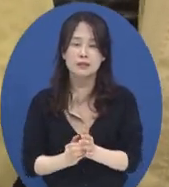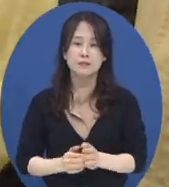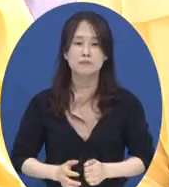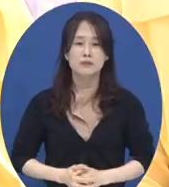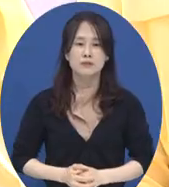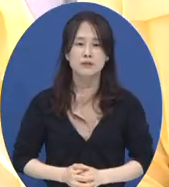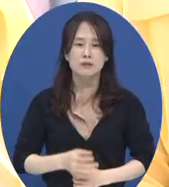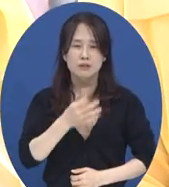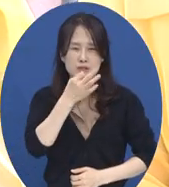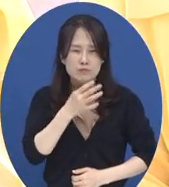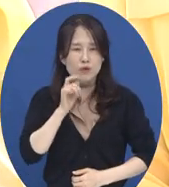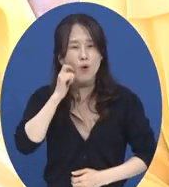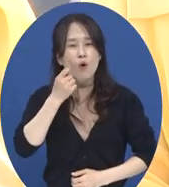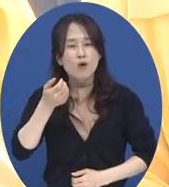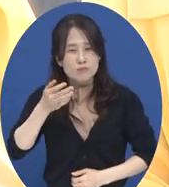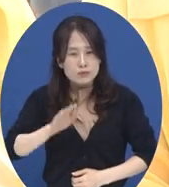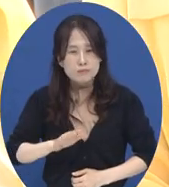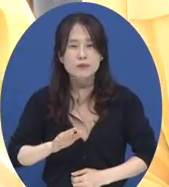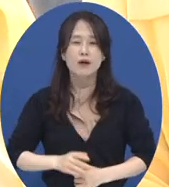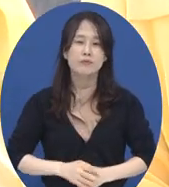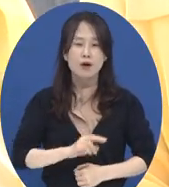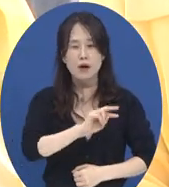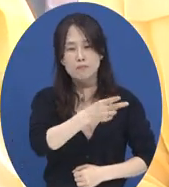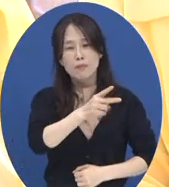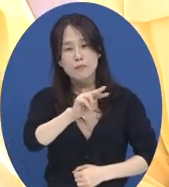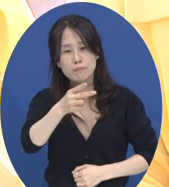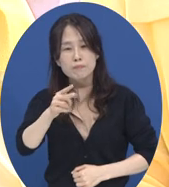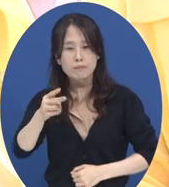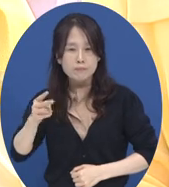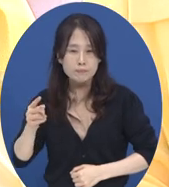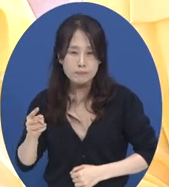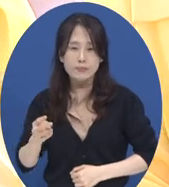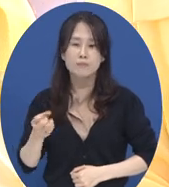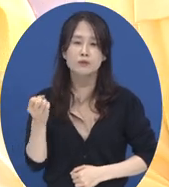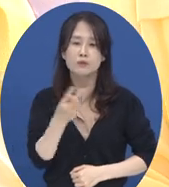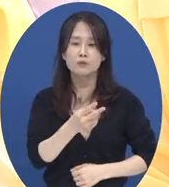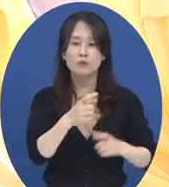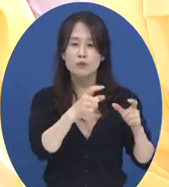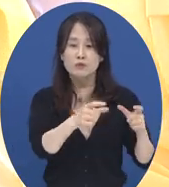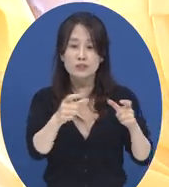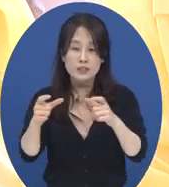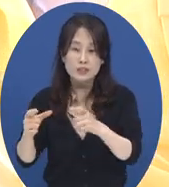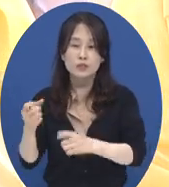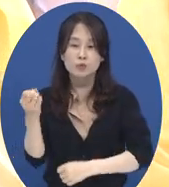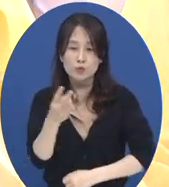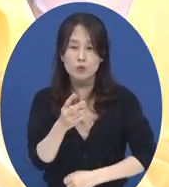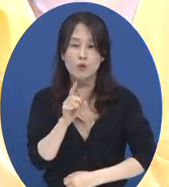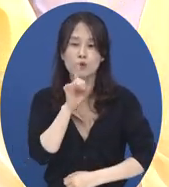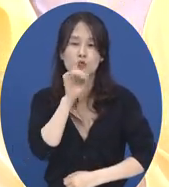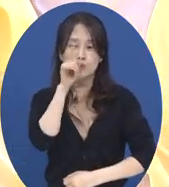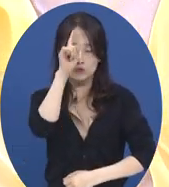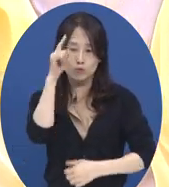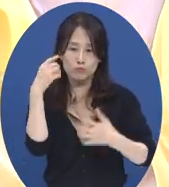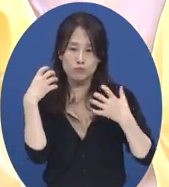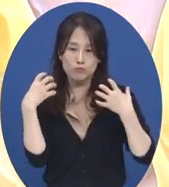강조했습니다. 힘들고 어렵지만 또 이렇게 교대도 해가면서